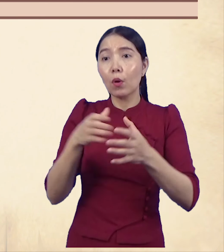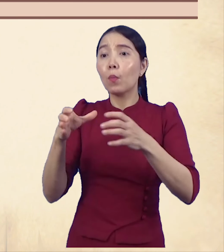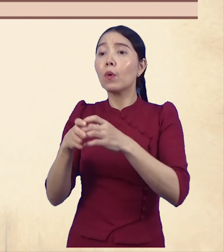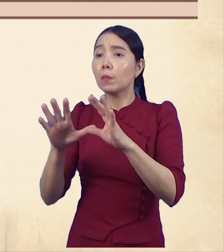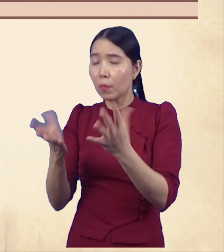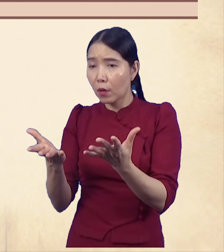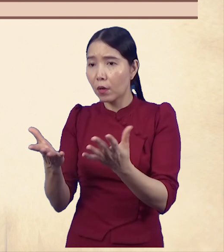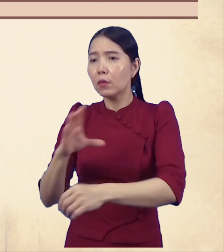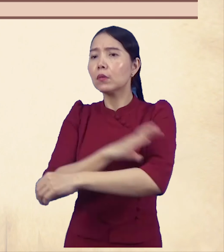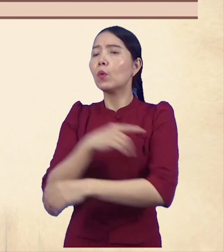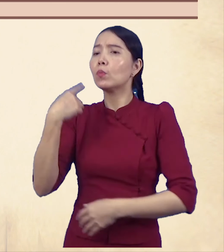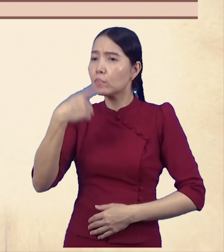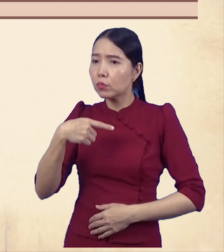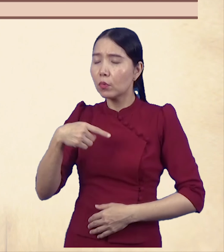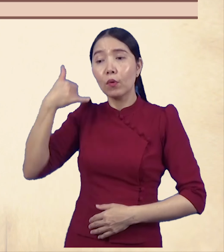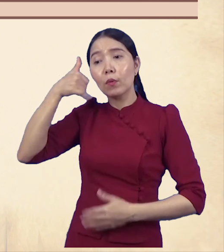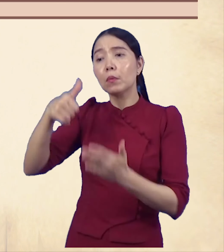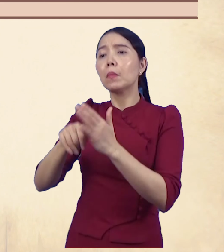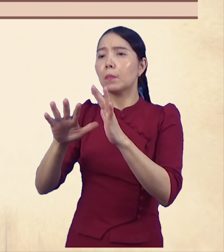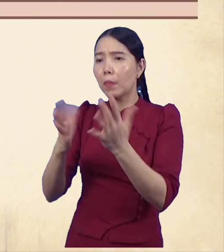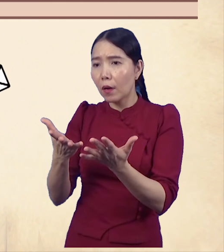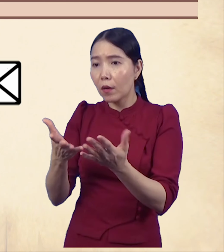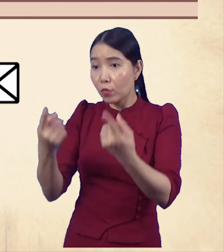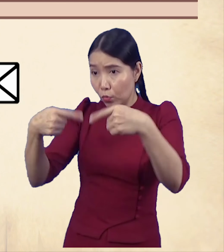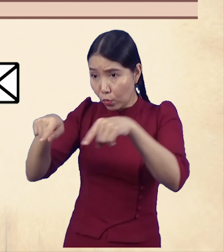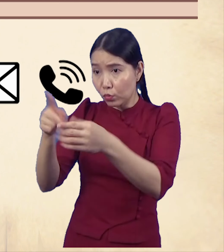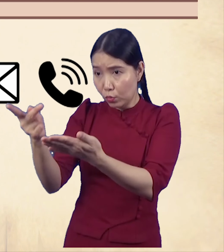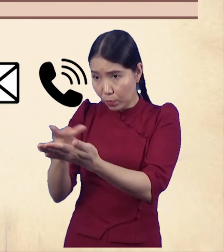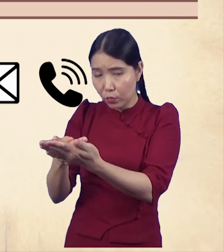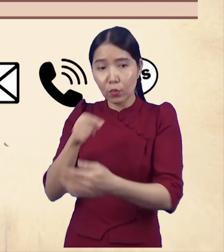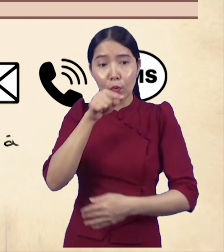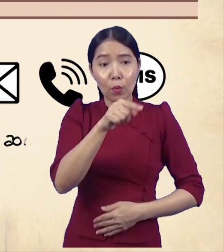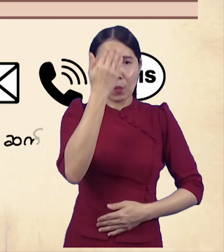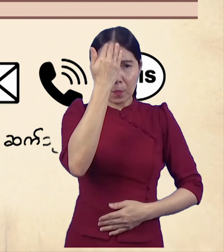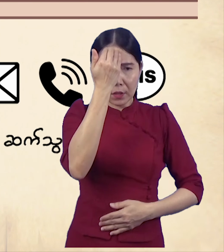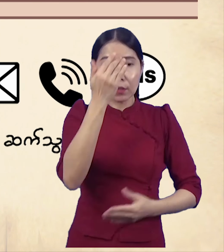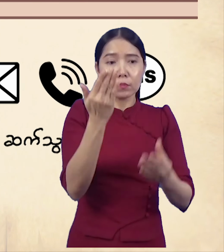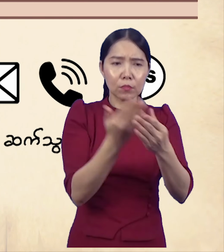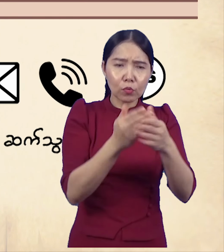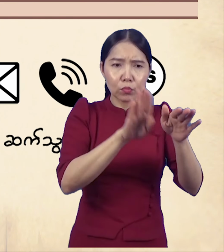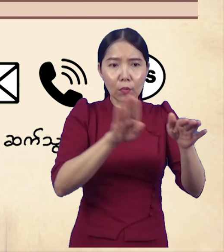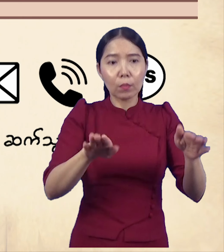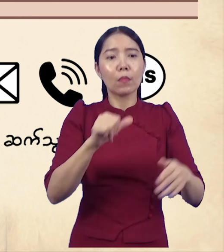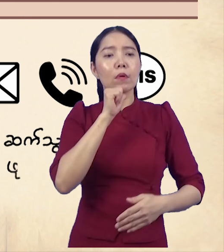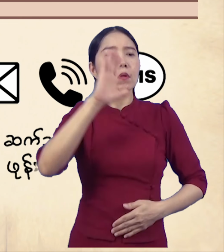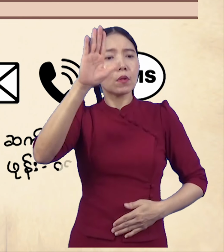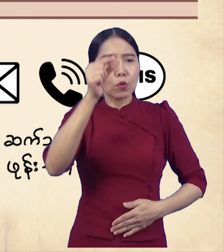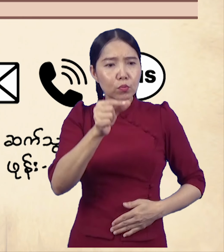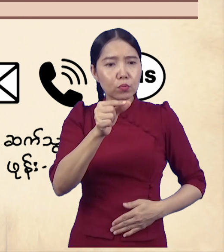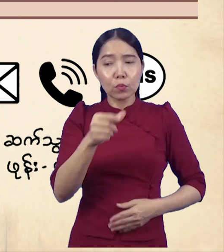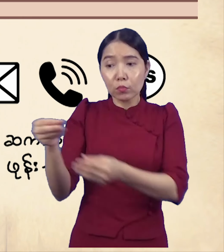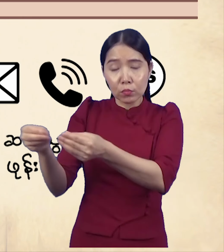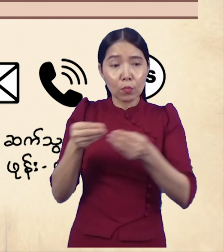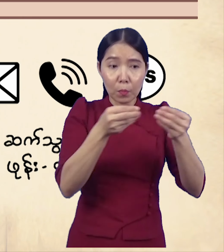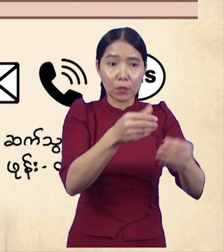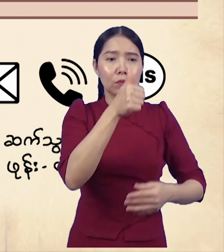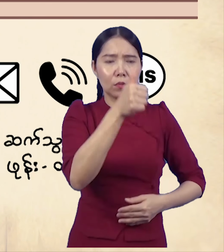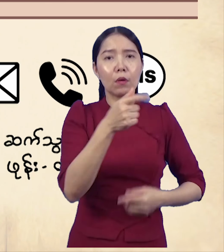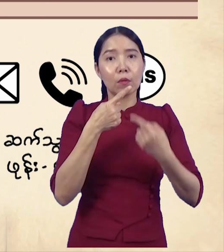နေတဲ့ဒေသဆိုင်ရာအဖွဲ့အစည်းများကိုဆက်သွယ်နိုင်တဲ့အချက်အလက်ဝန်ဆောင်မှုစောင့်ရတွေကို၎င်းအဖွဲ့အစည်းများရဲ့သဘောတူခွင့်ပြုချက်အရ